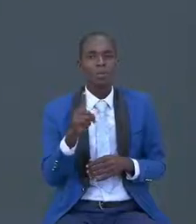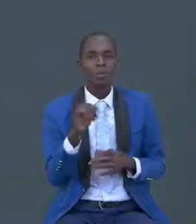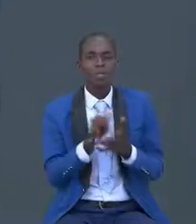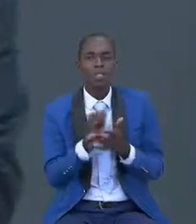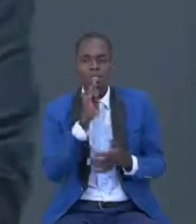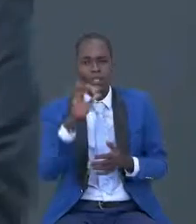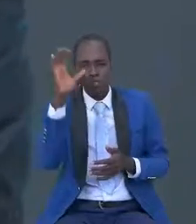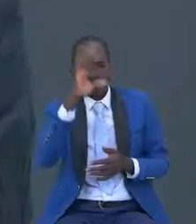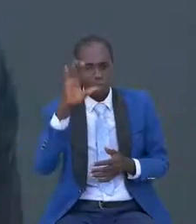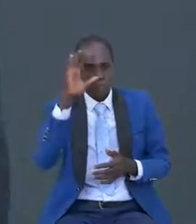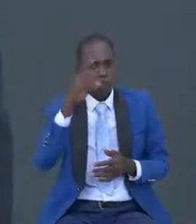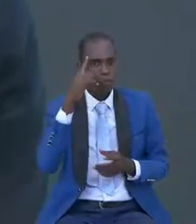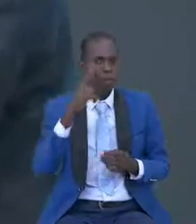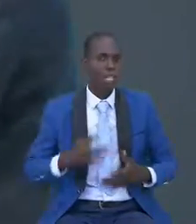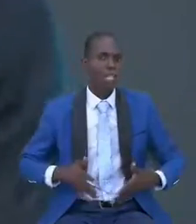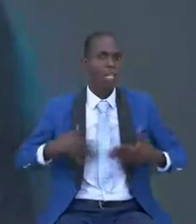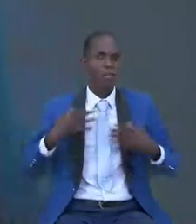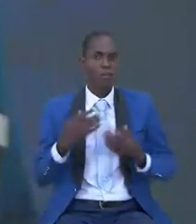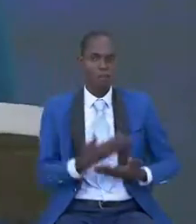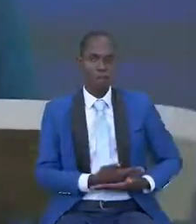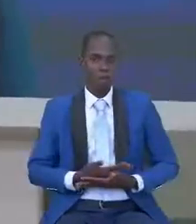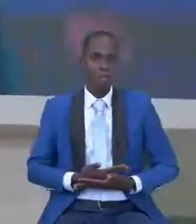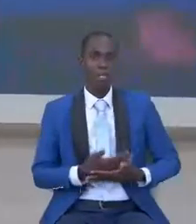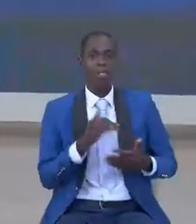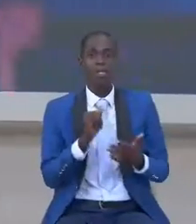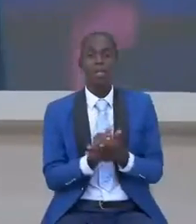l'enfant est mort.